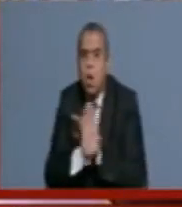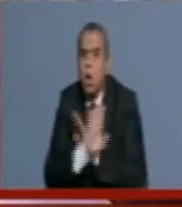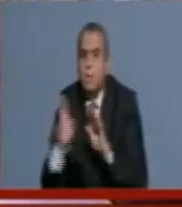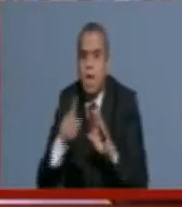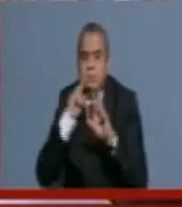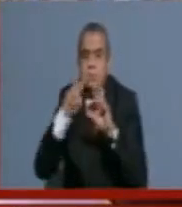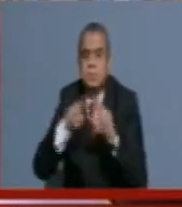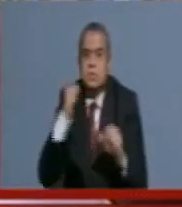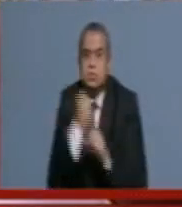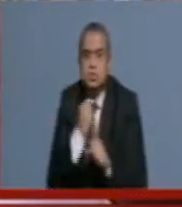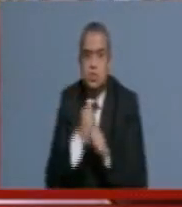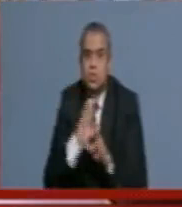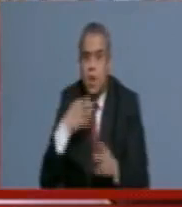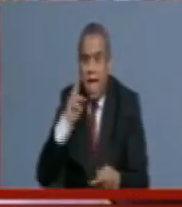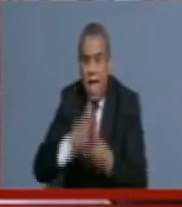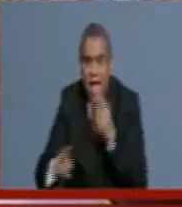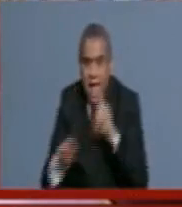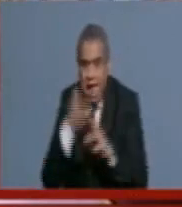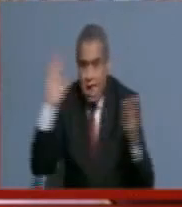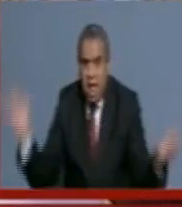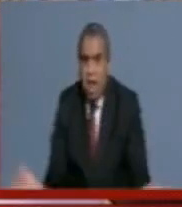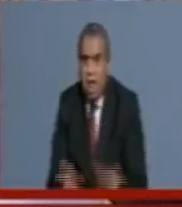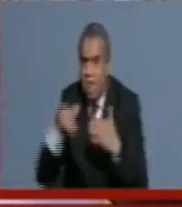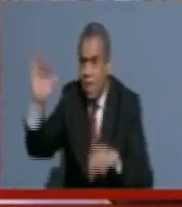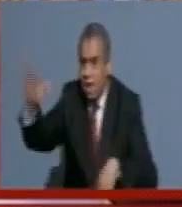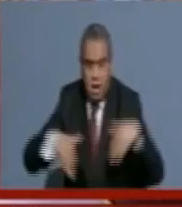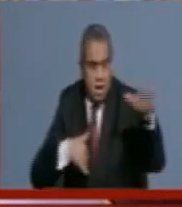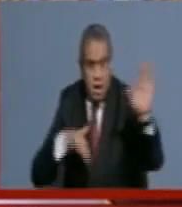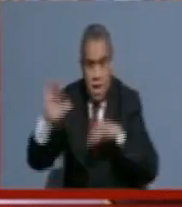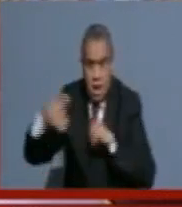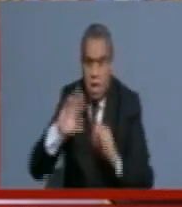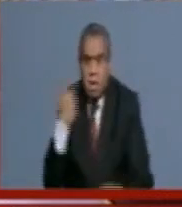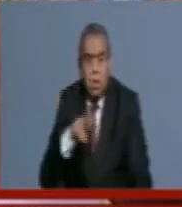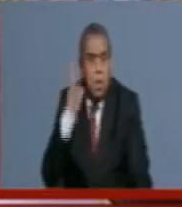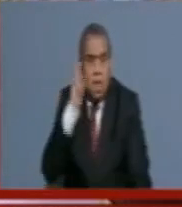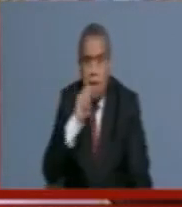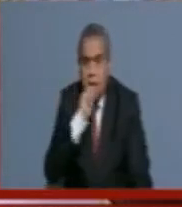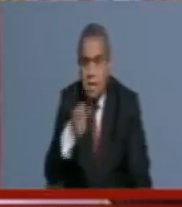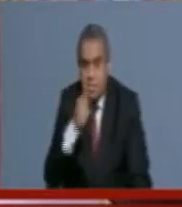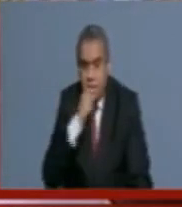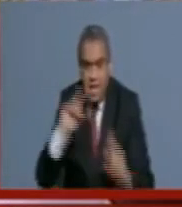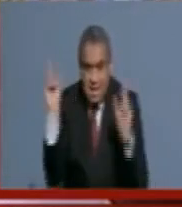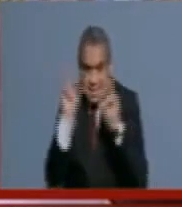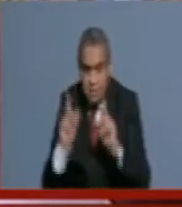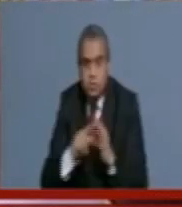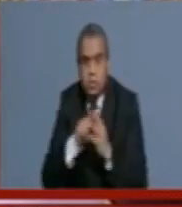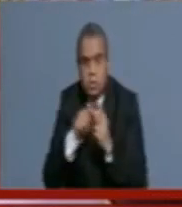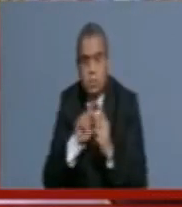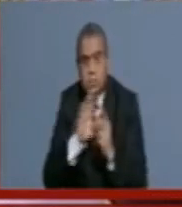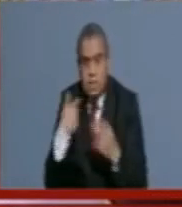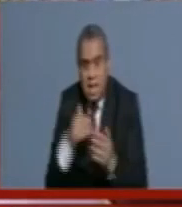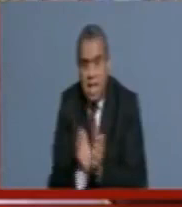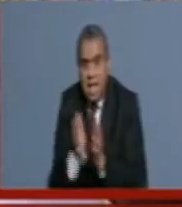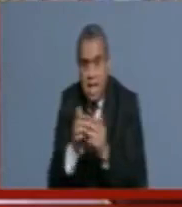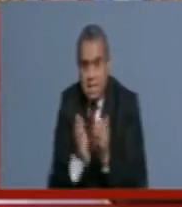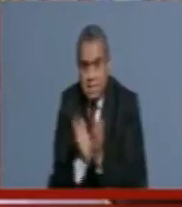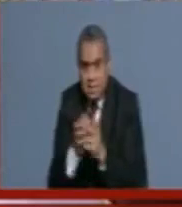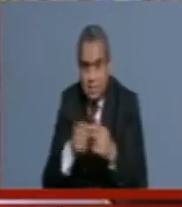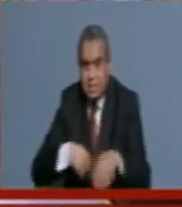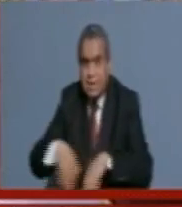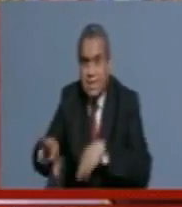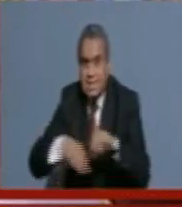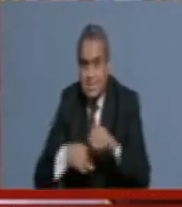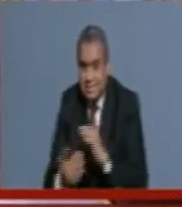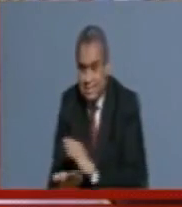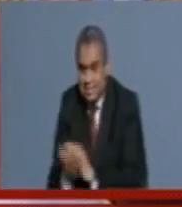العمل فقط، وكذلك التغطيه الاعلاميه لكل الوسائل اللي تم التصريح ليها. اما الاحزاب السياسيه مش مصرح لحد يدخل